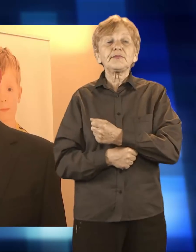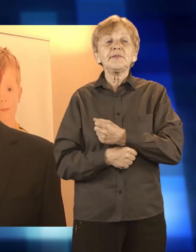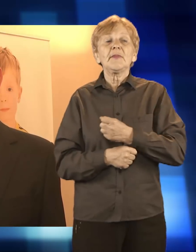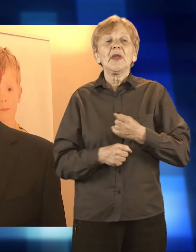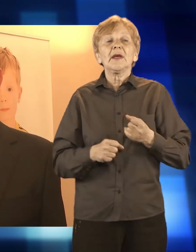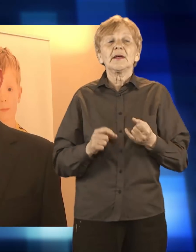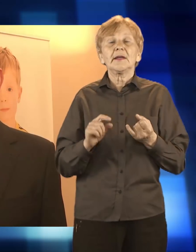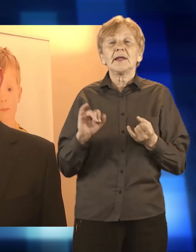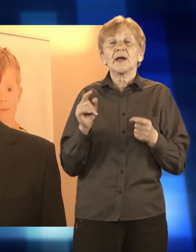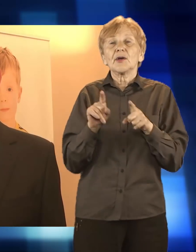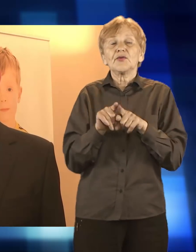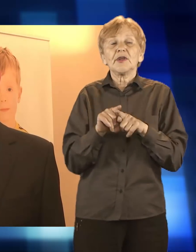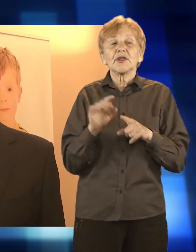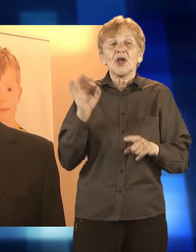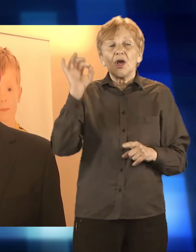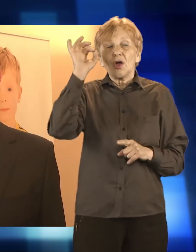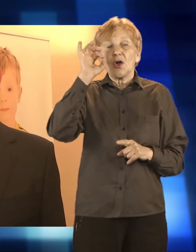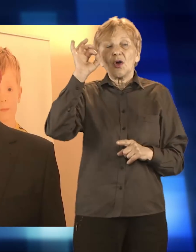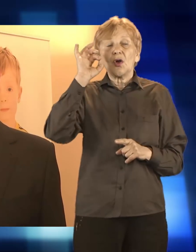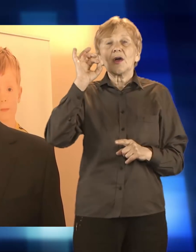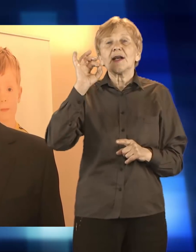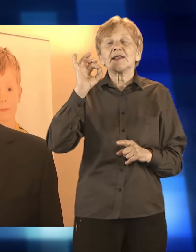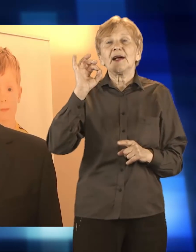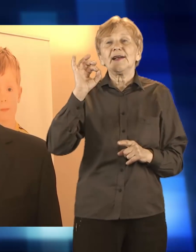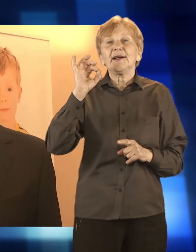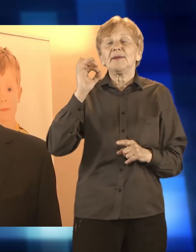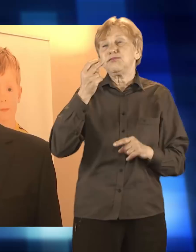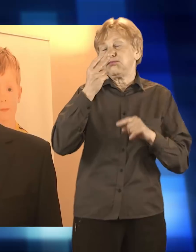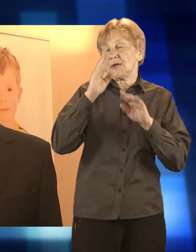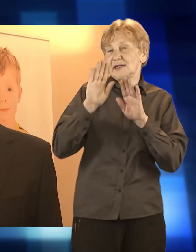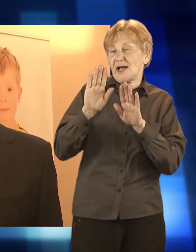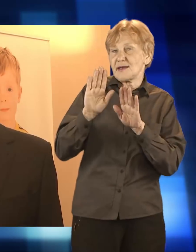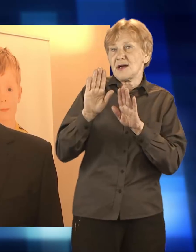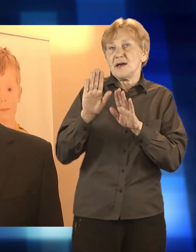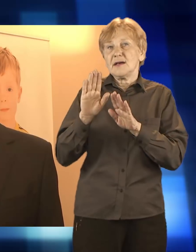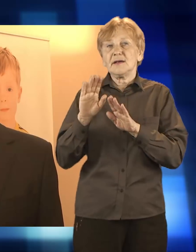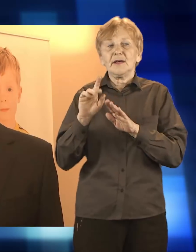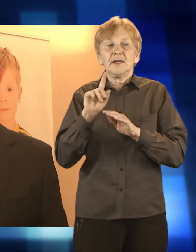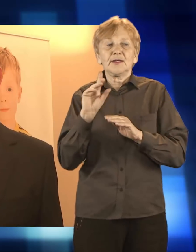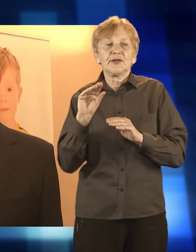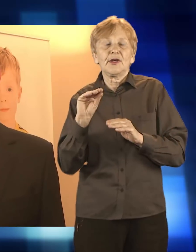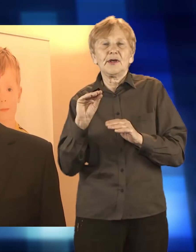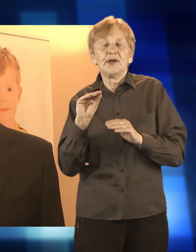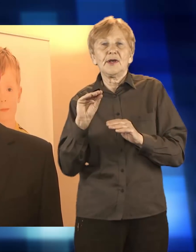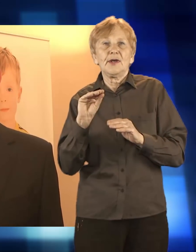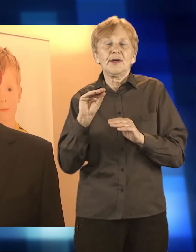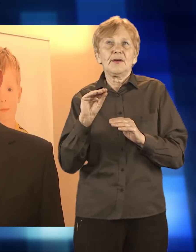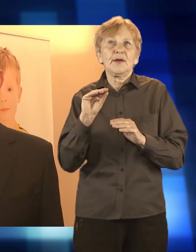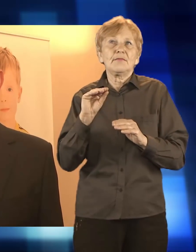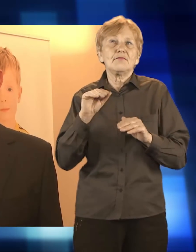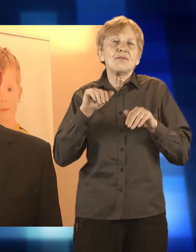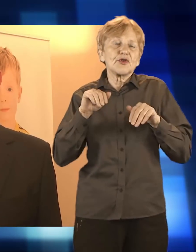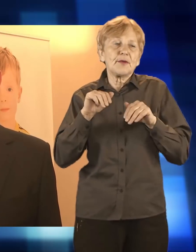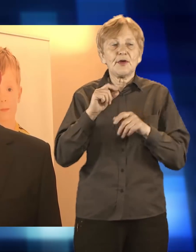też okazja do tego, by osoby, które noszą w sobie taki plan, taki zamiar,